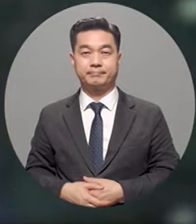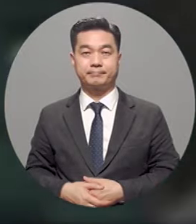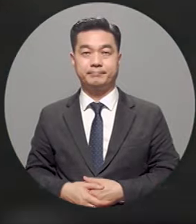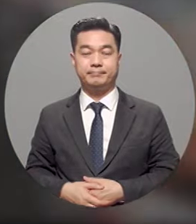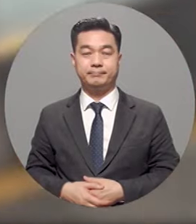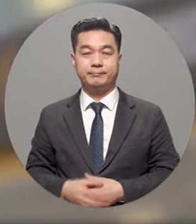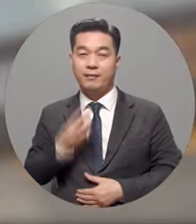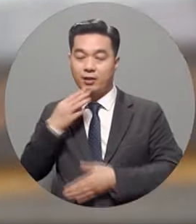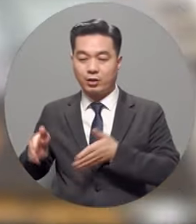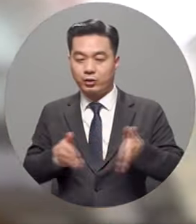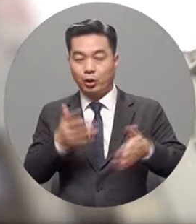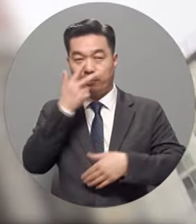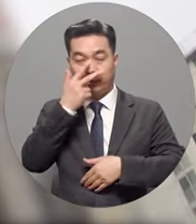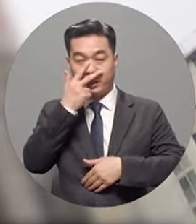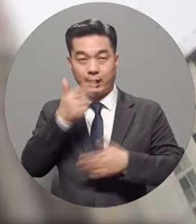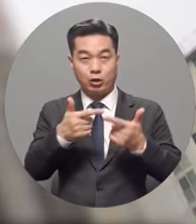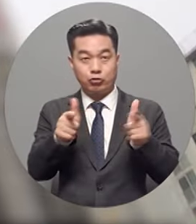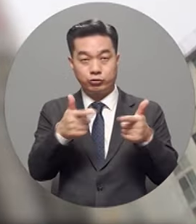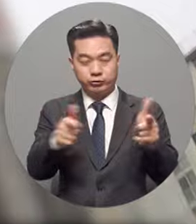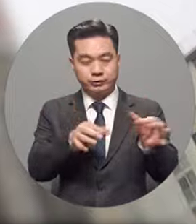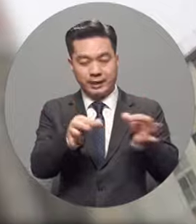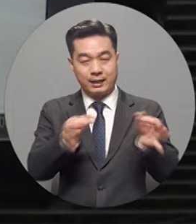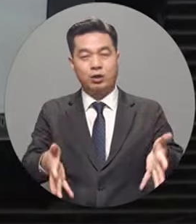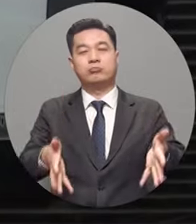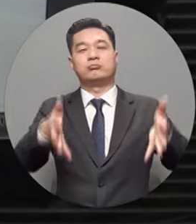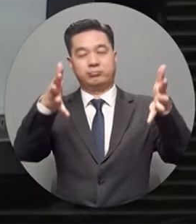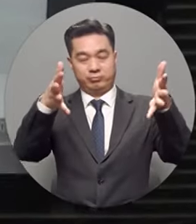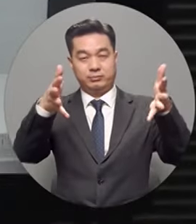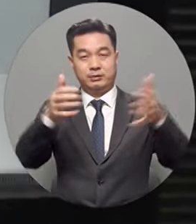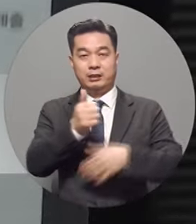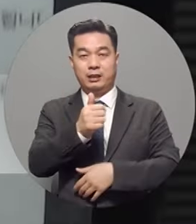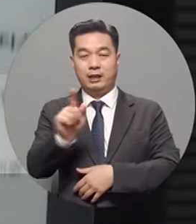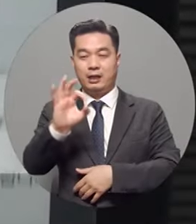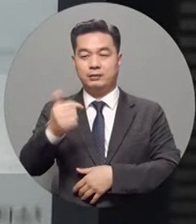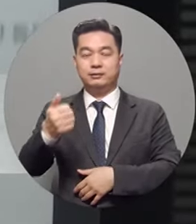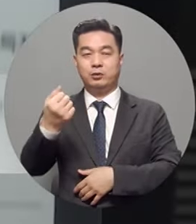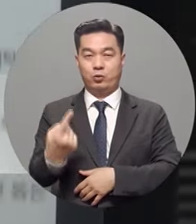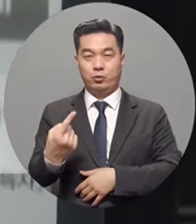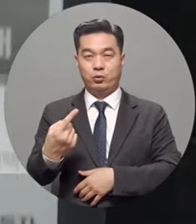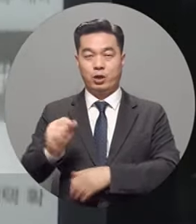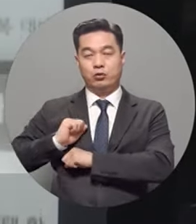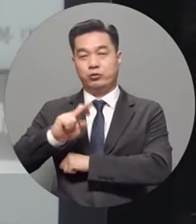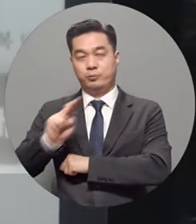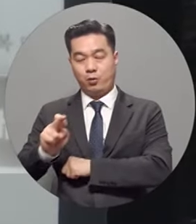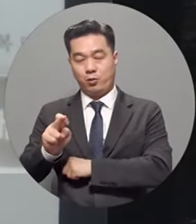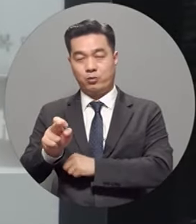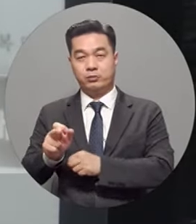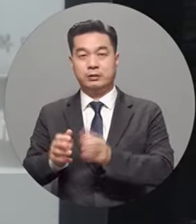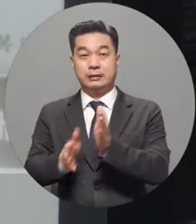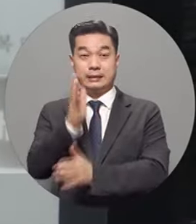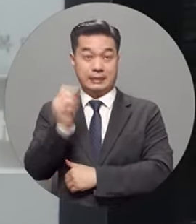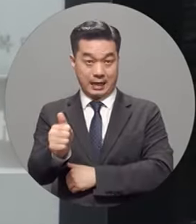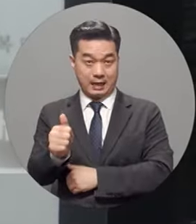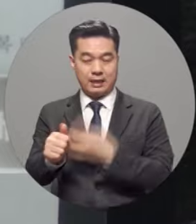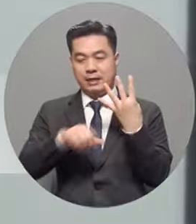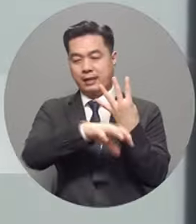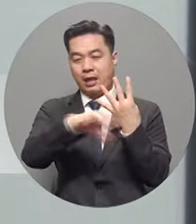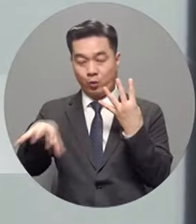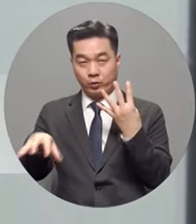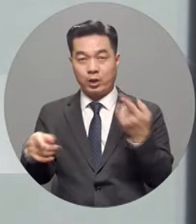경기도 평택시의 6층 상가 건물입니다. 하은호 군포시장은 이 상가의 점포 네 곳을 공동 명의로 갖고